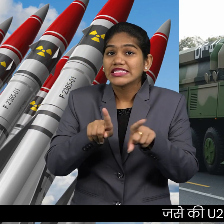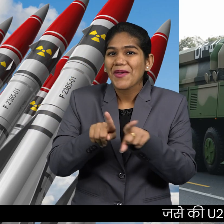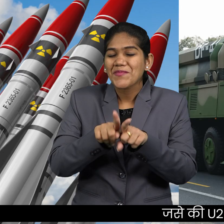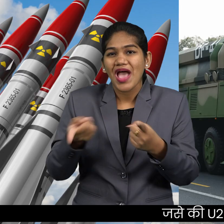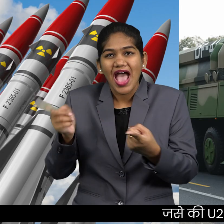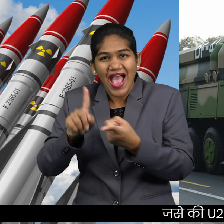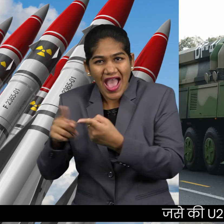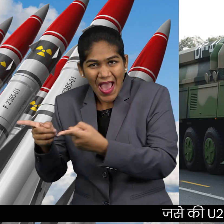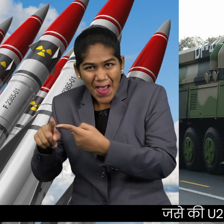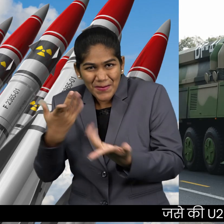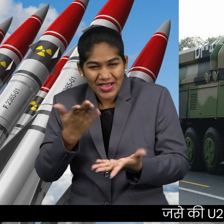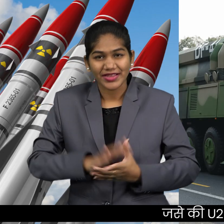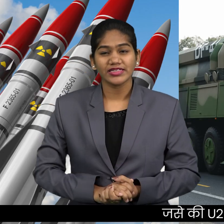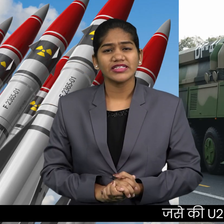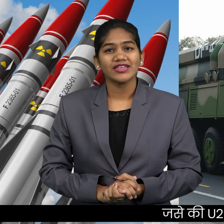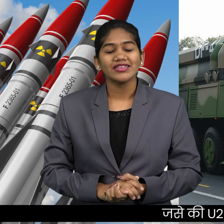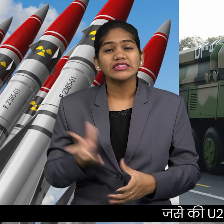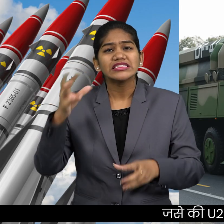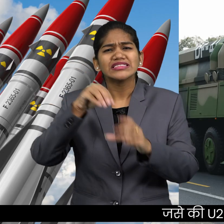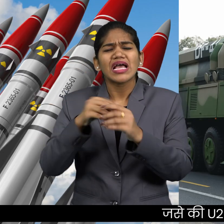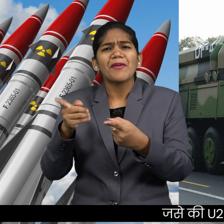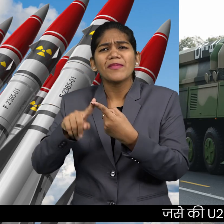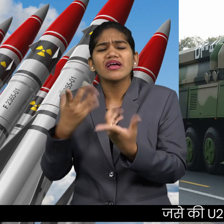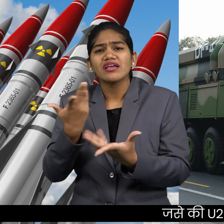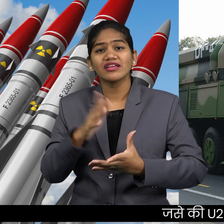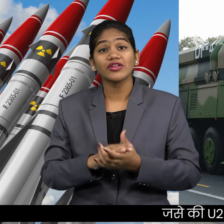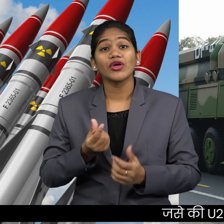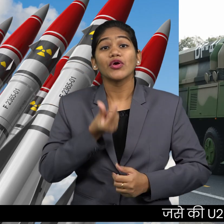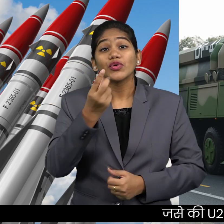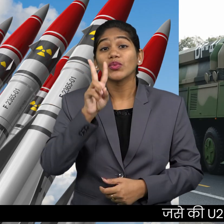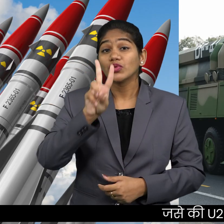जसे की U-2 US गुप्तचर विमान,